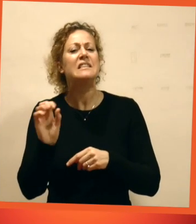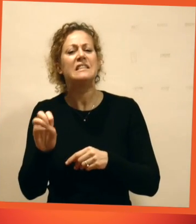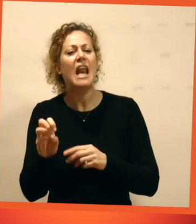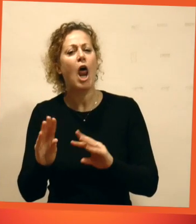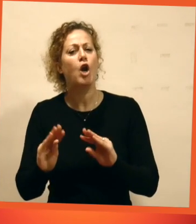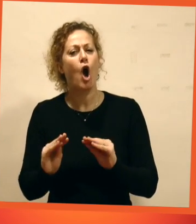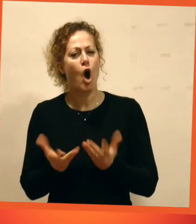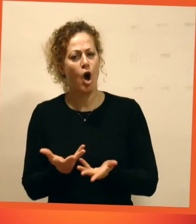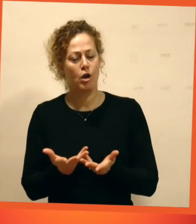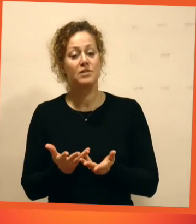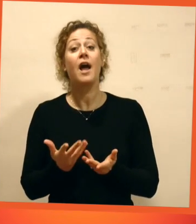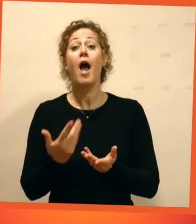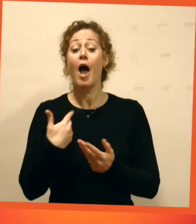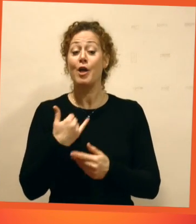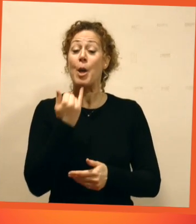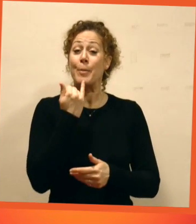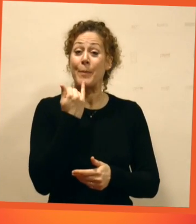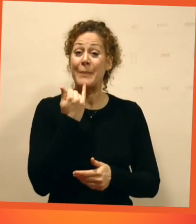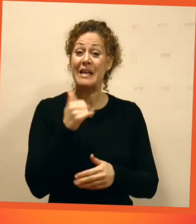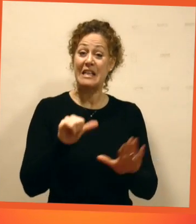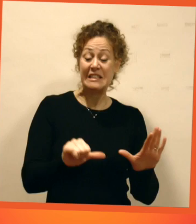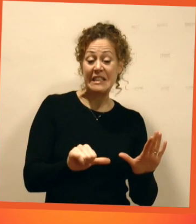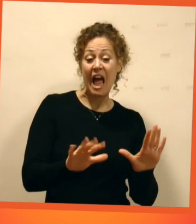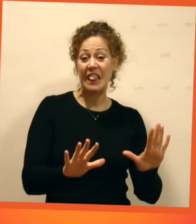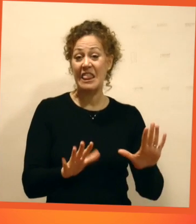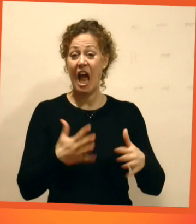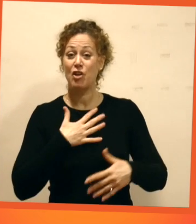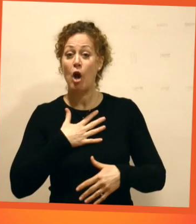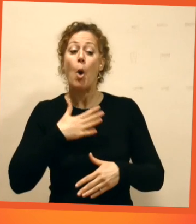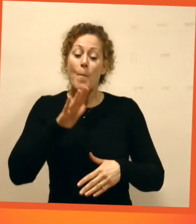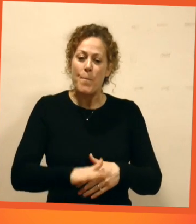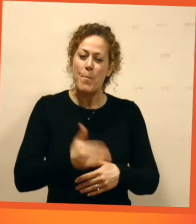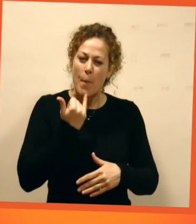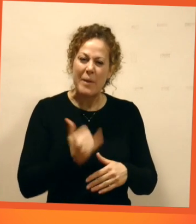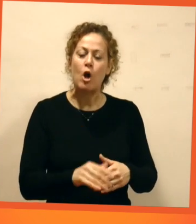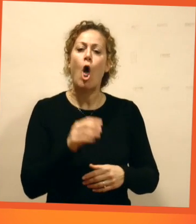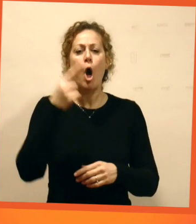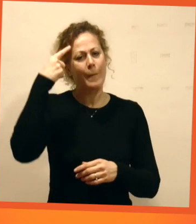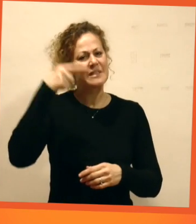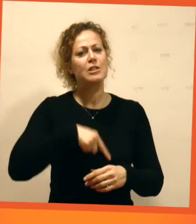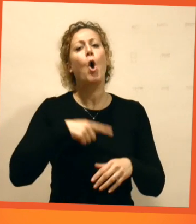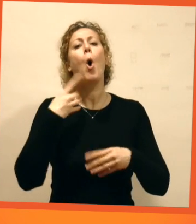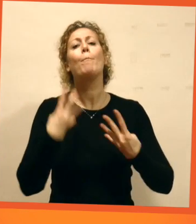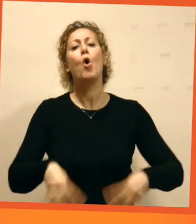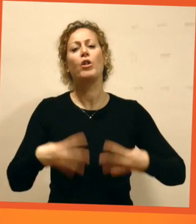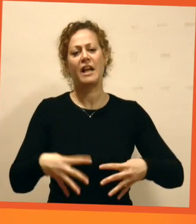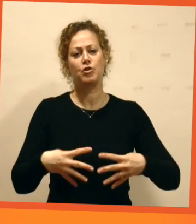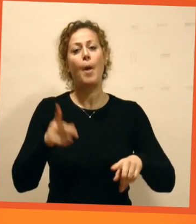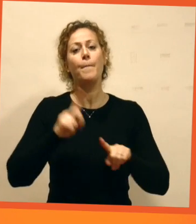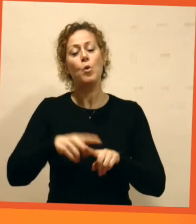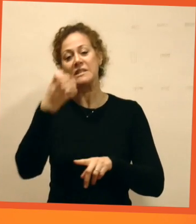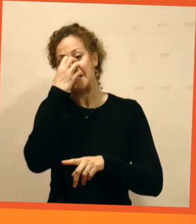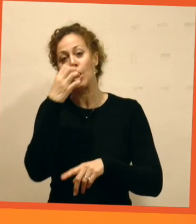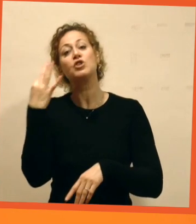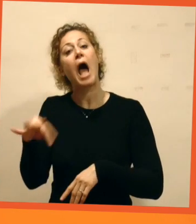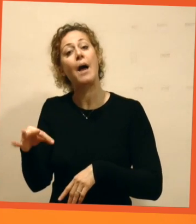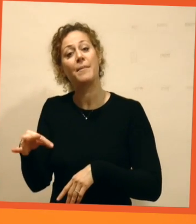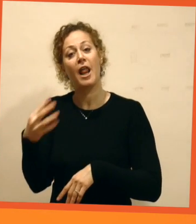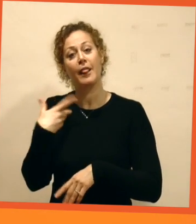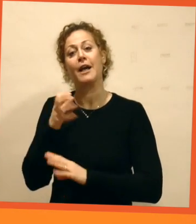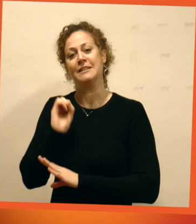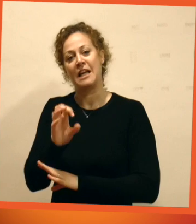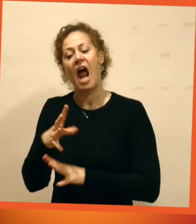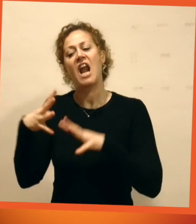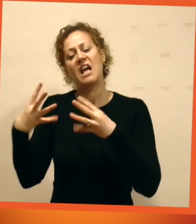bambini più piccoli, dai 6 ai 10 anni, o anche più piccoli, della circomotricità, e anche al Circus Ability sono